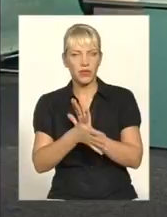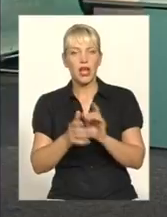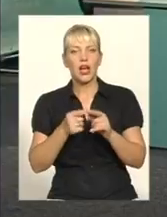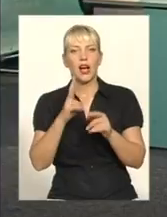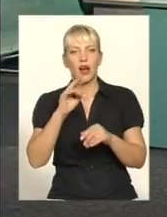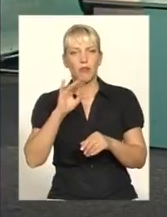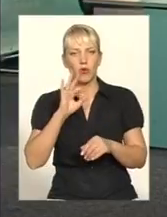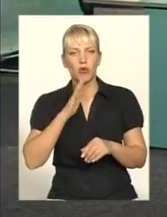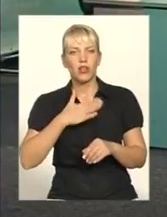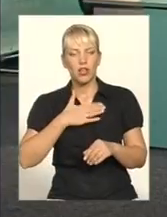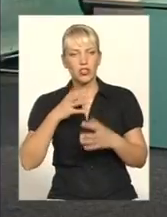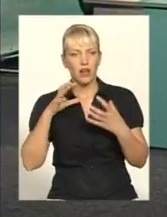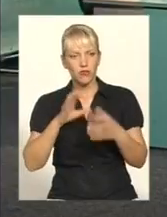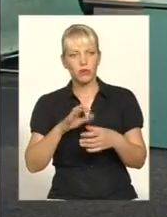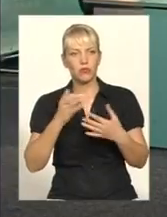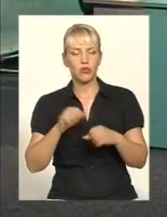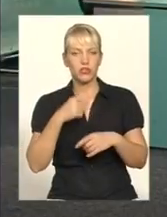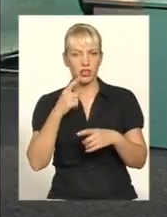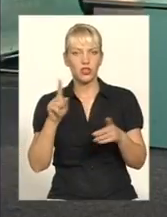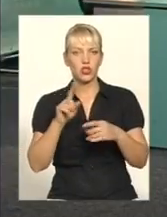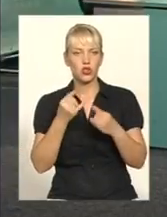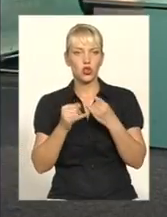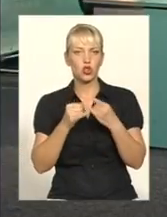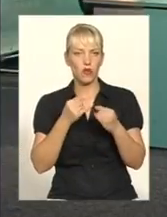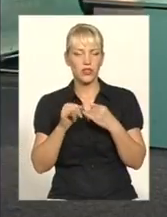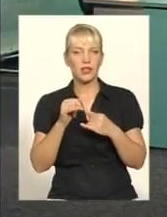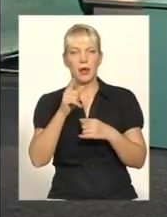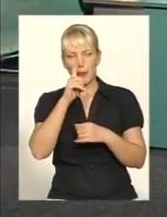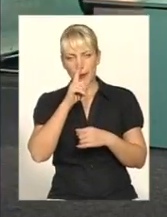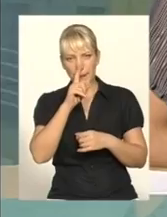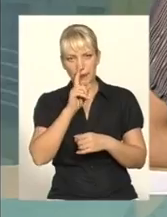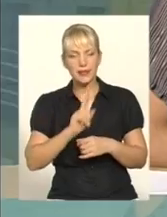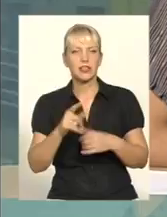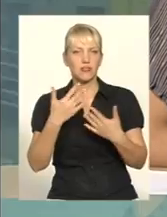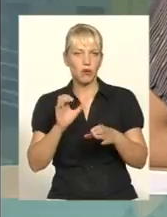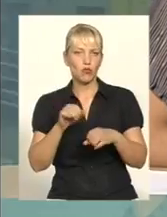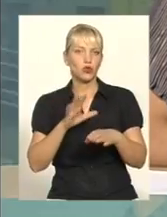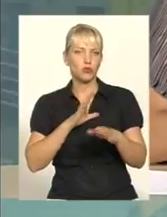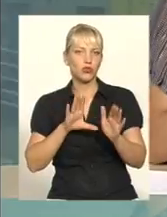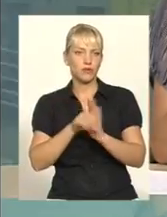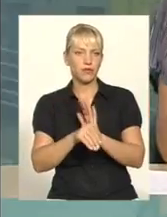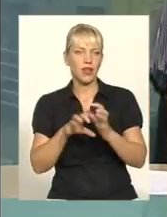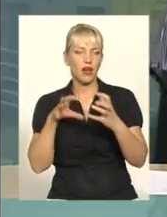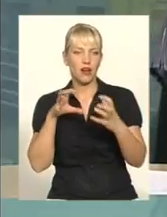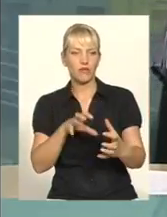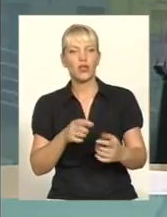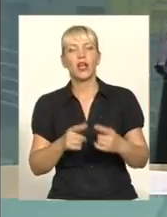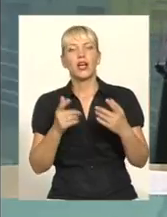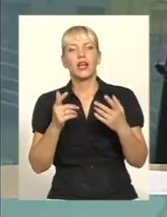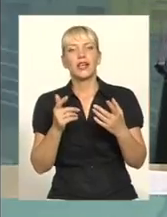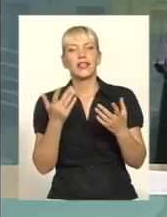я сказав, що думаю, що можливо за місяць нам вдасться. Скажіть, будь ласка, скільки, якщо говорити, ну,